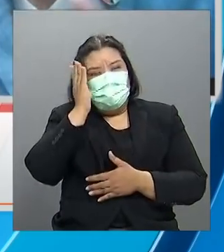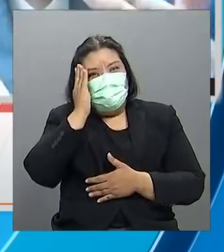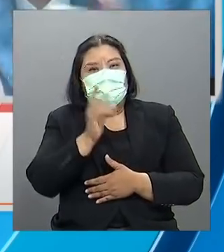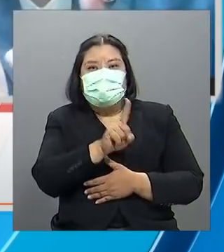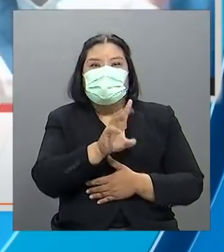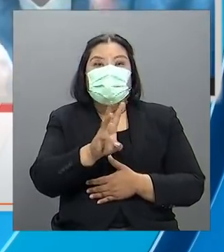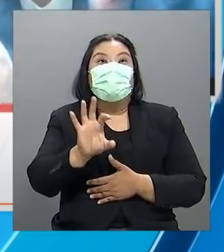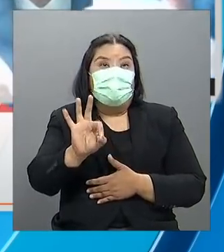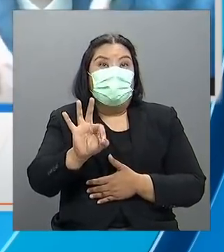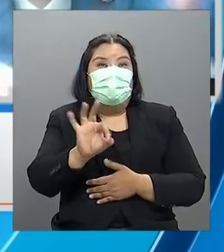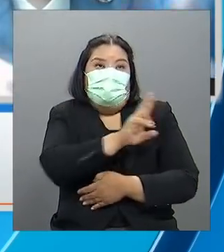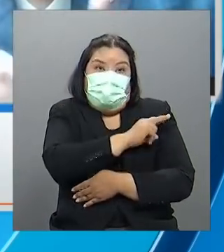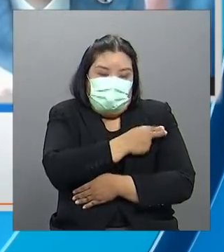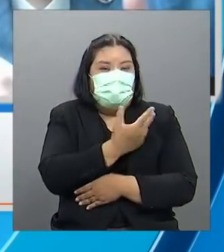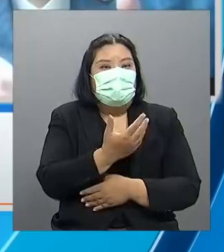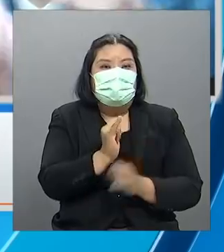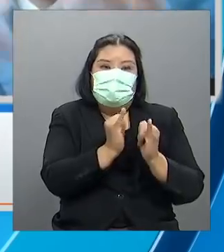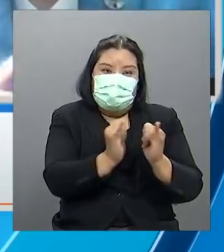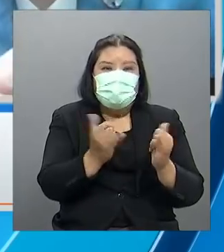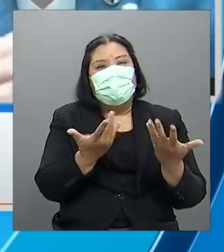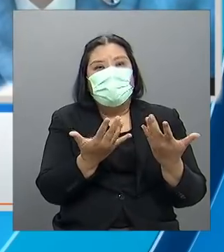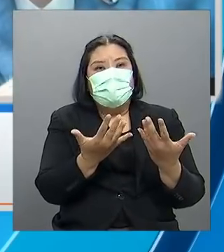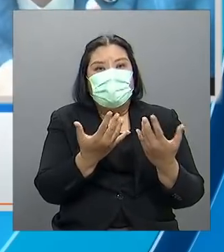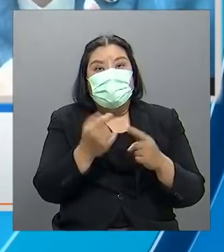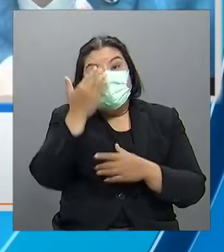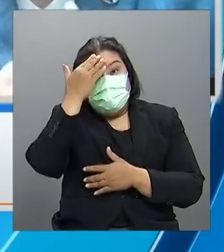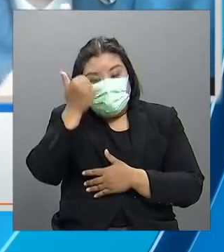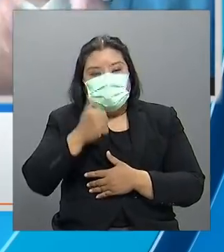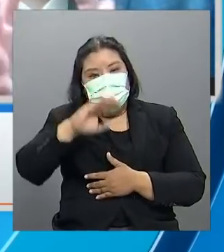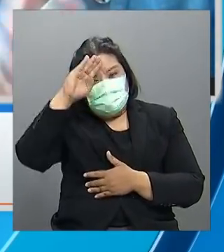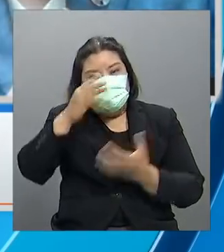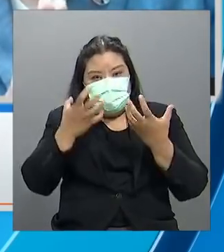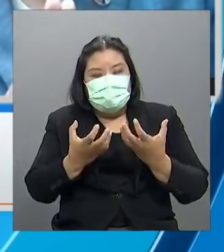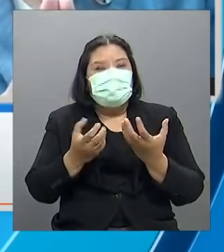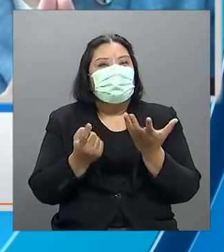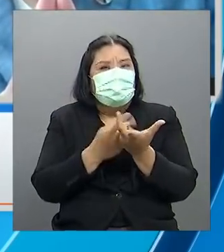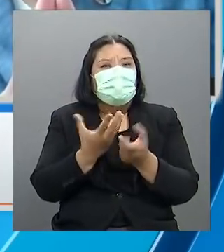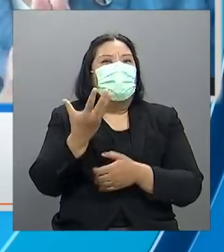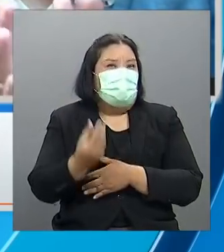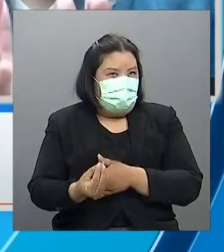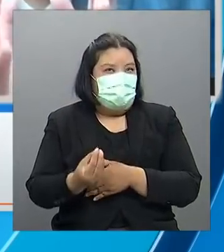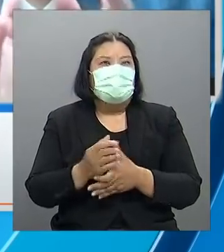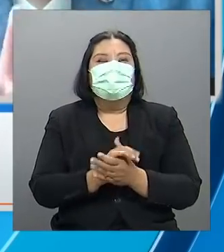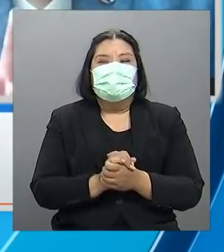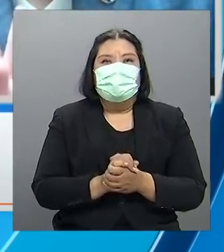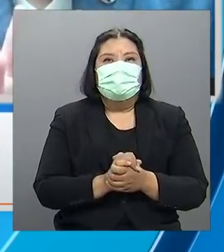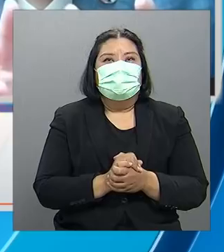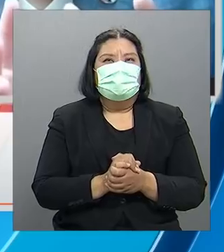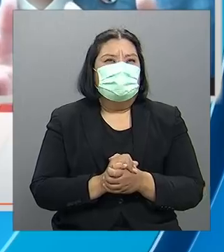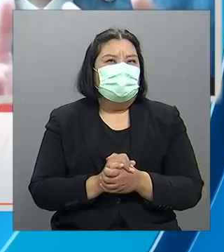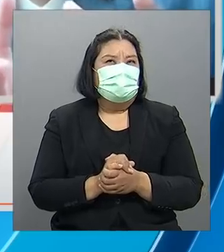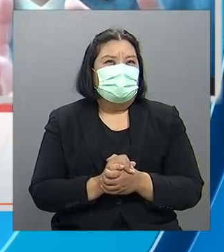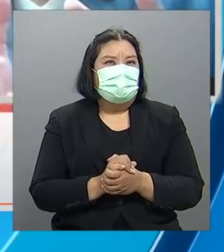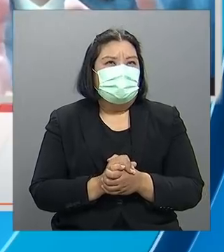อมันก็จะช่วยแบ่งเบาความกังวลใจตรงนี้ได้นะครับไปด้วยส่วนหนึ่งก็บางทีการที่ให้เขากลับไปอยู่บ้านโ